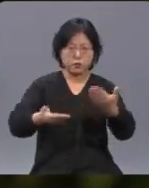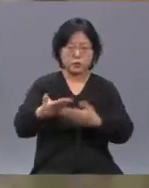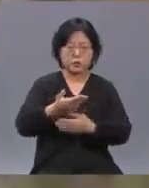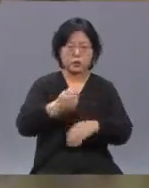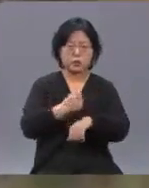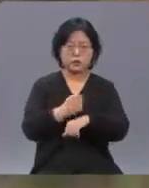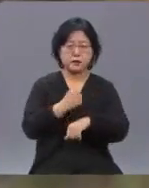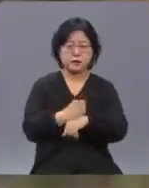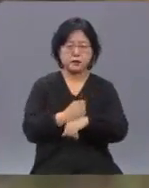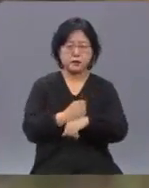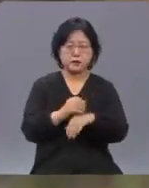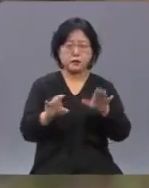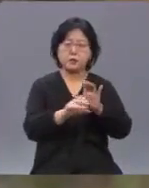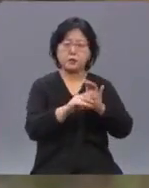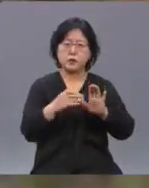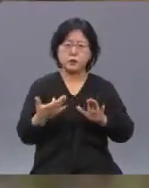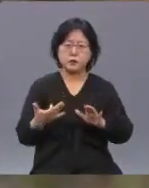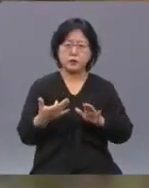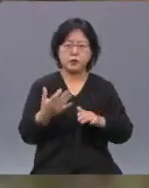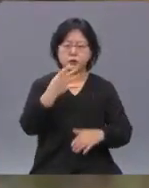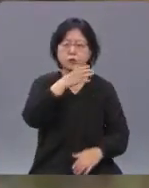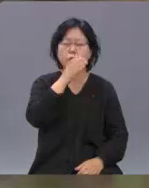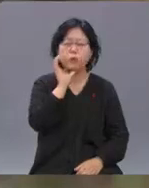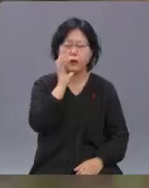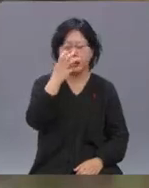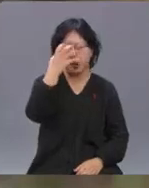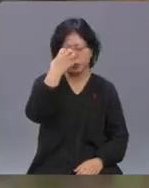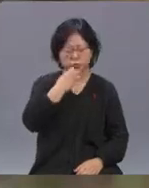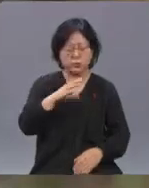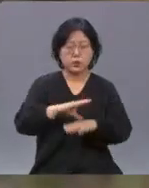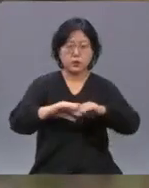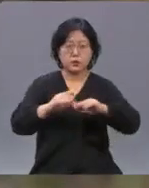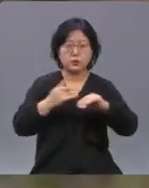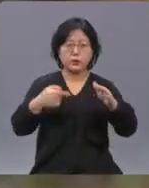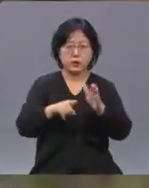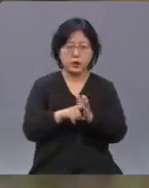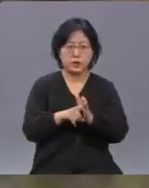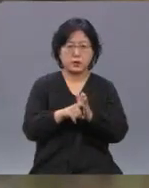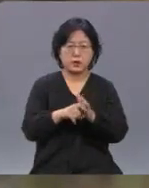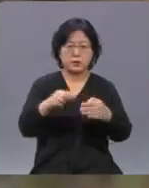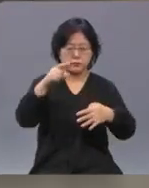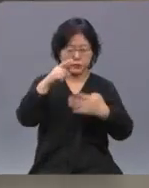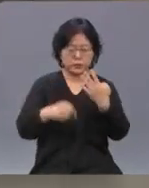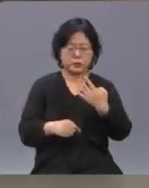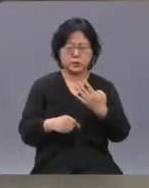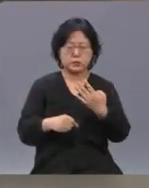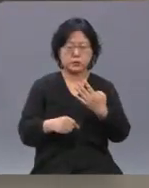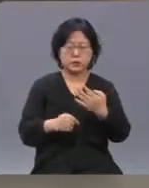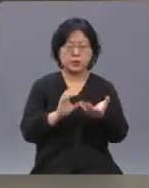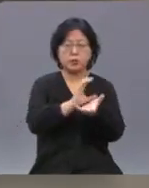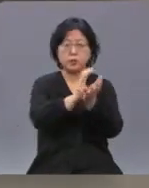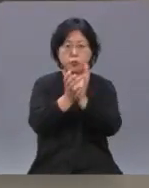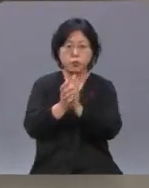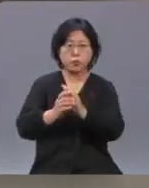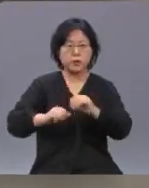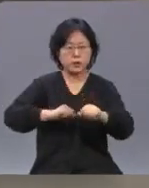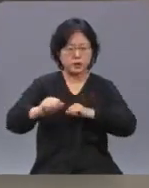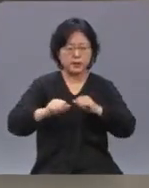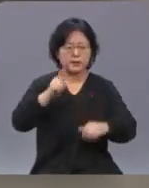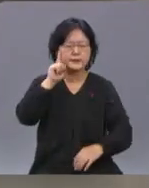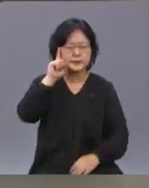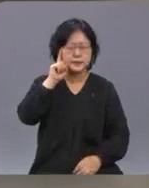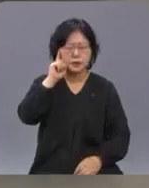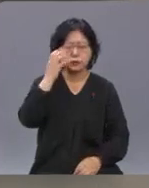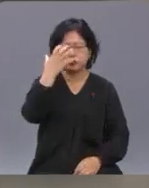거였어요 코로나19로 인한 노인들의 우울감 극복을 위해 진행된 프로그램에서도 정원 활동이